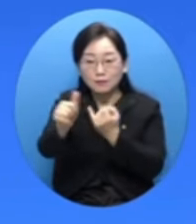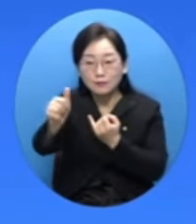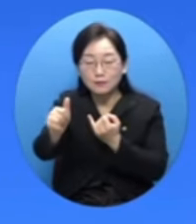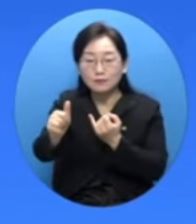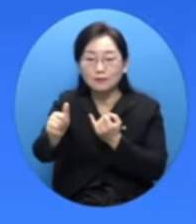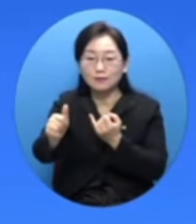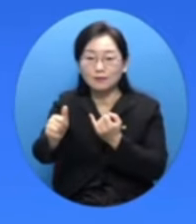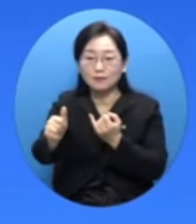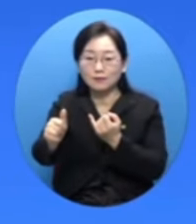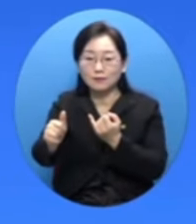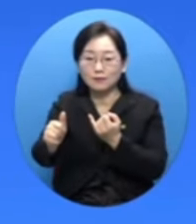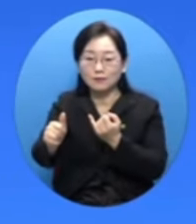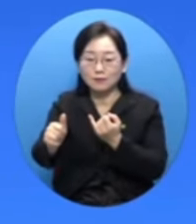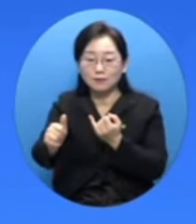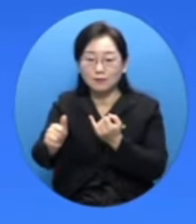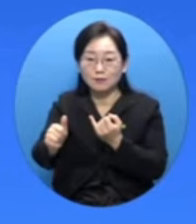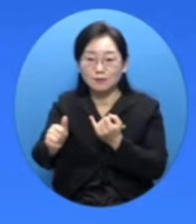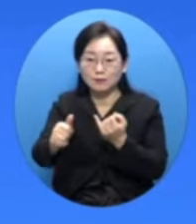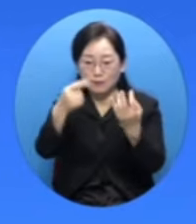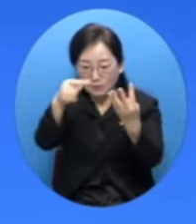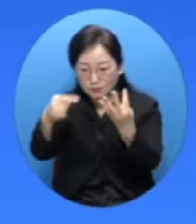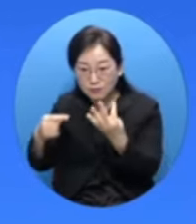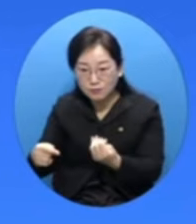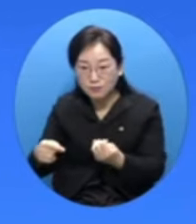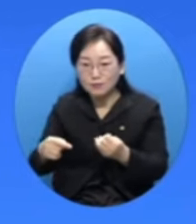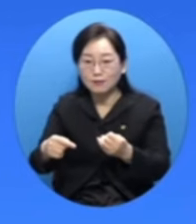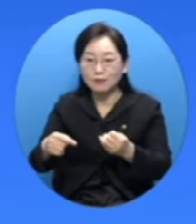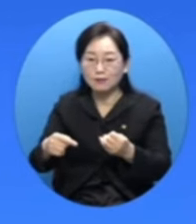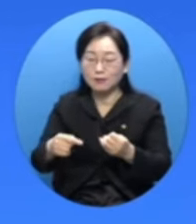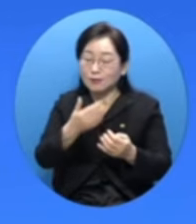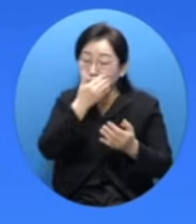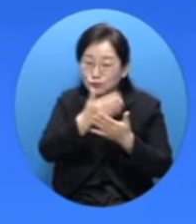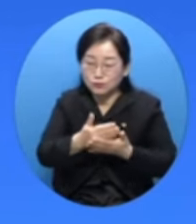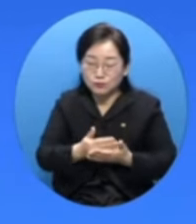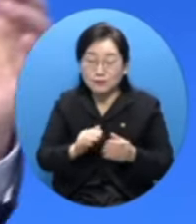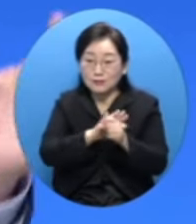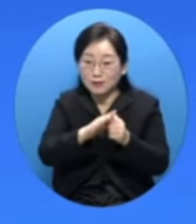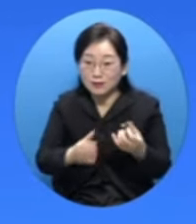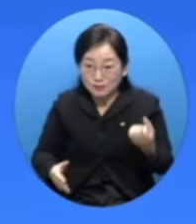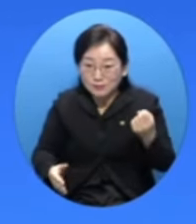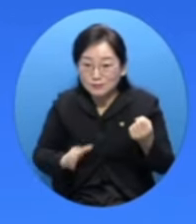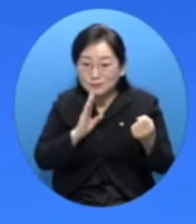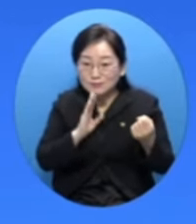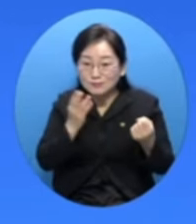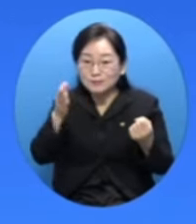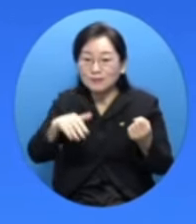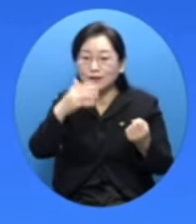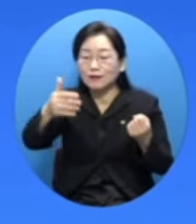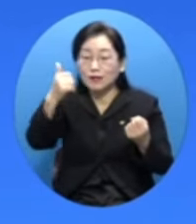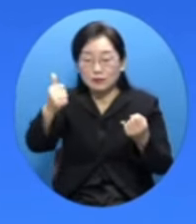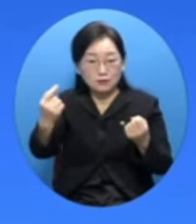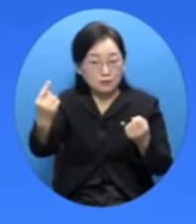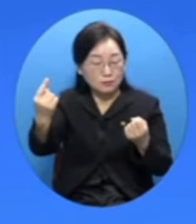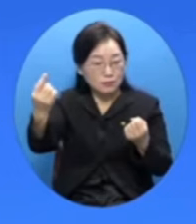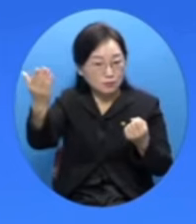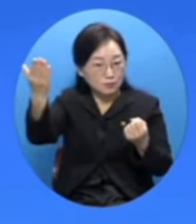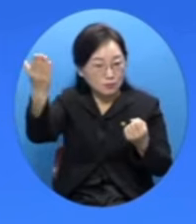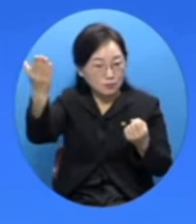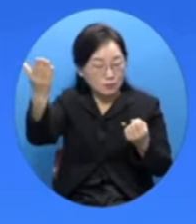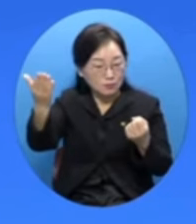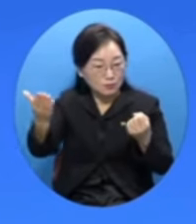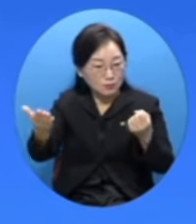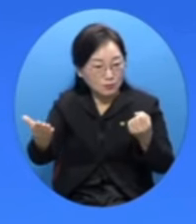남편, 이 모든 것들을 우리가 소중히 여기고 사랑합니다. 그런데 그것이 하나님보다 더 소중히 여겨질